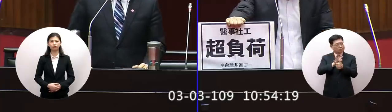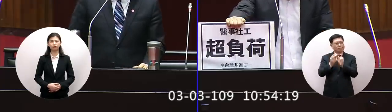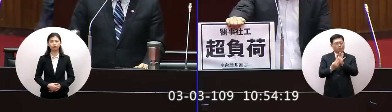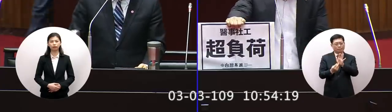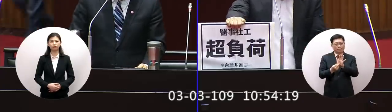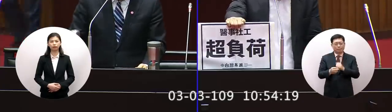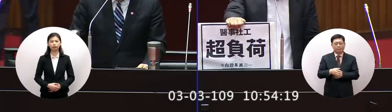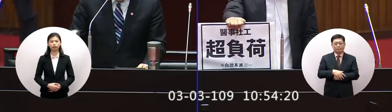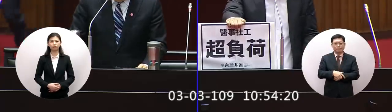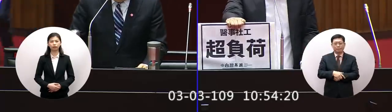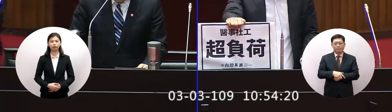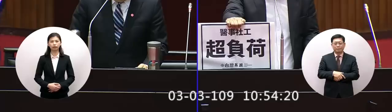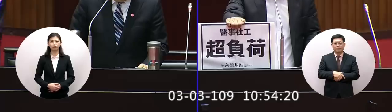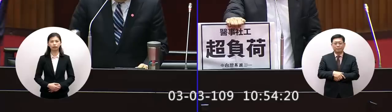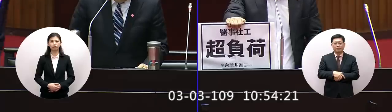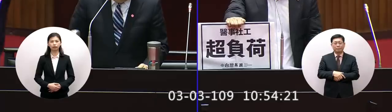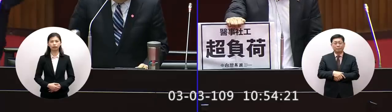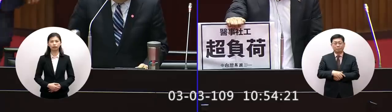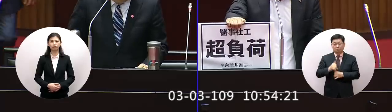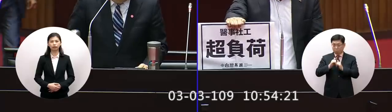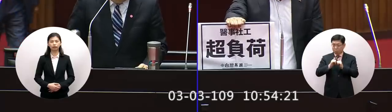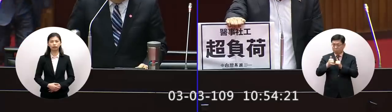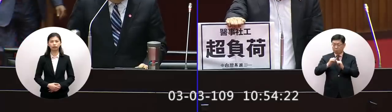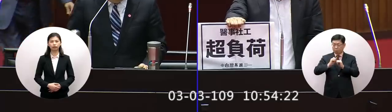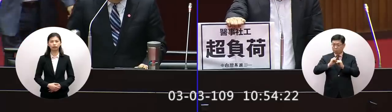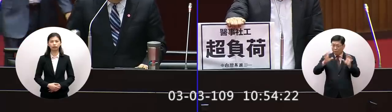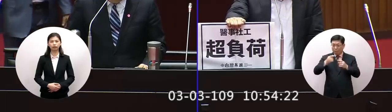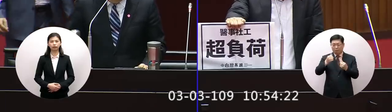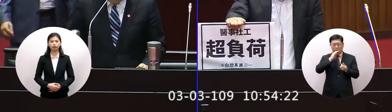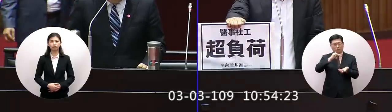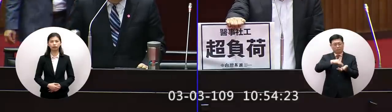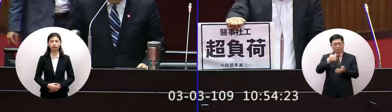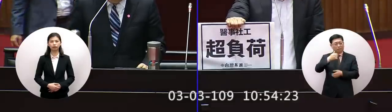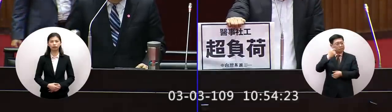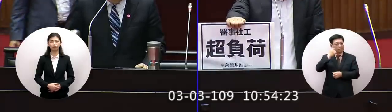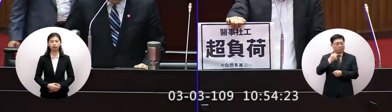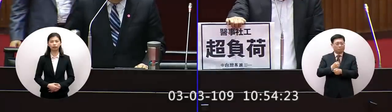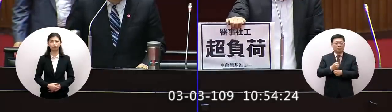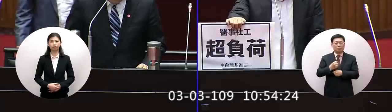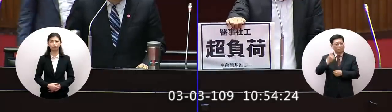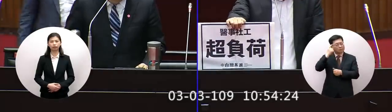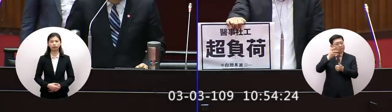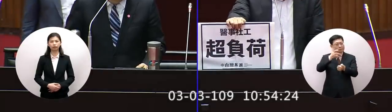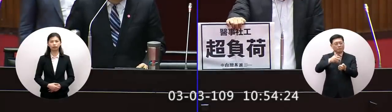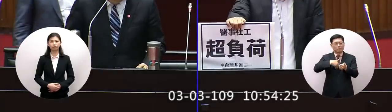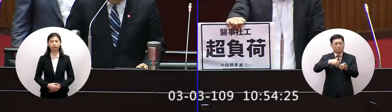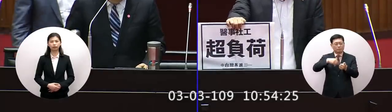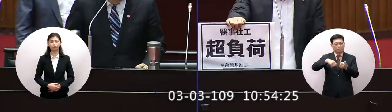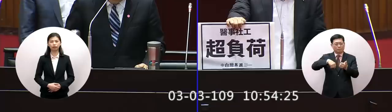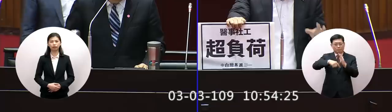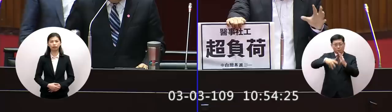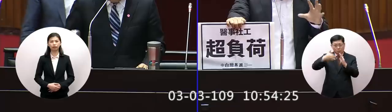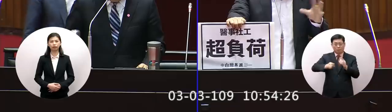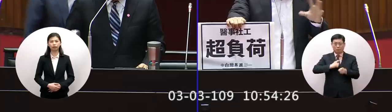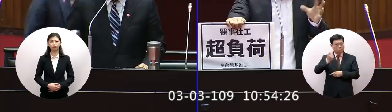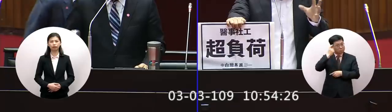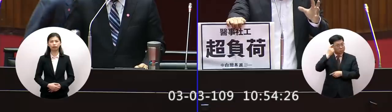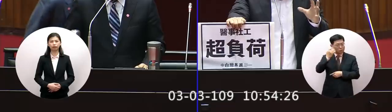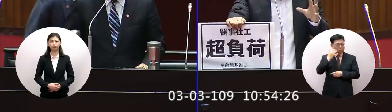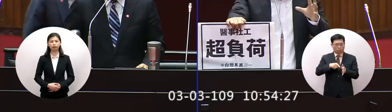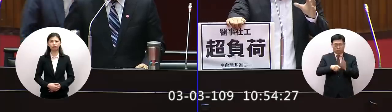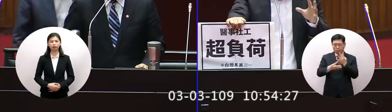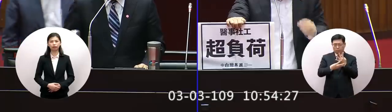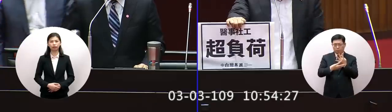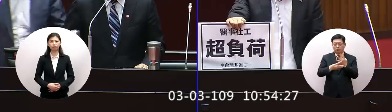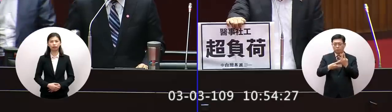吼，大家拢讲病院即个医生足歹做啦。那我想要请教苏院长吼，你认为一个专业